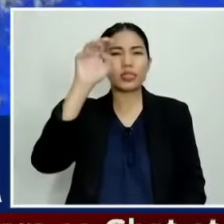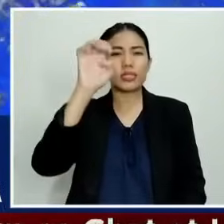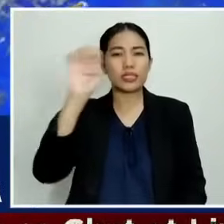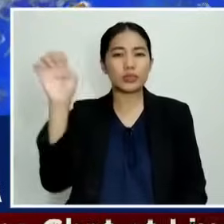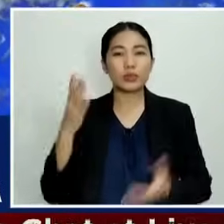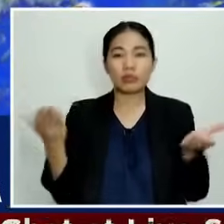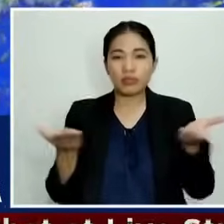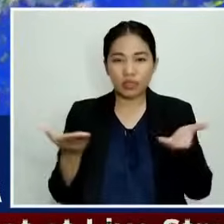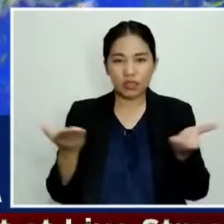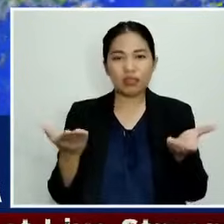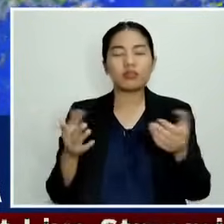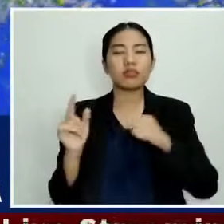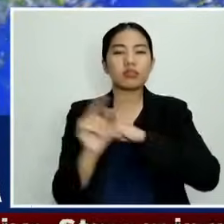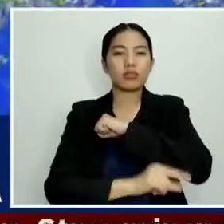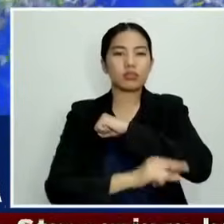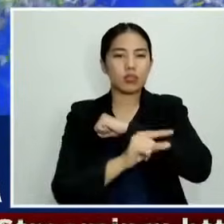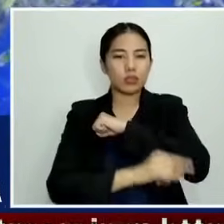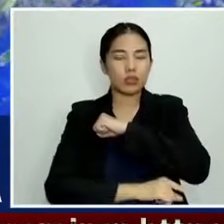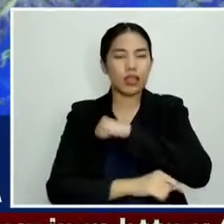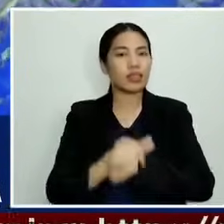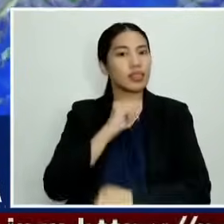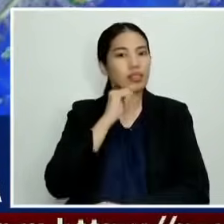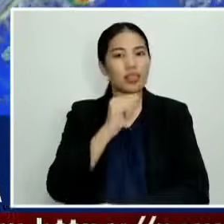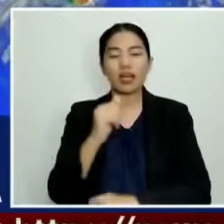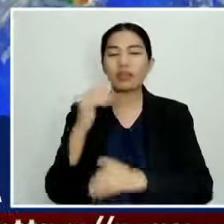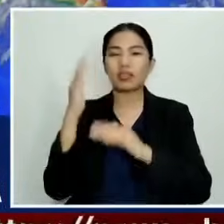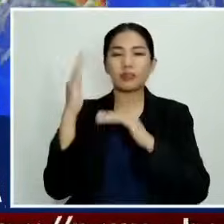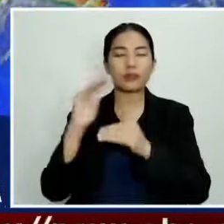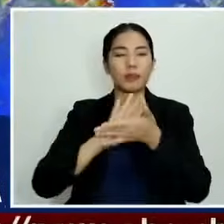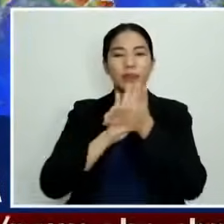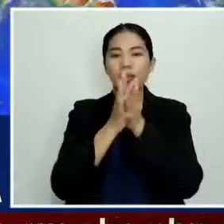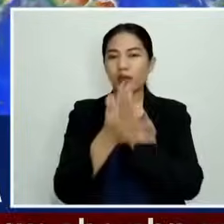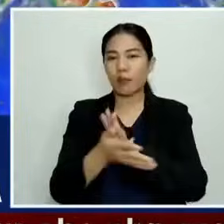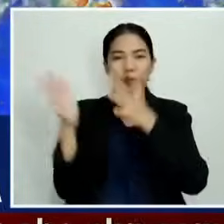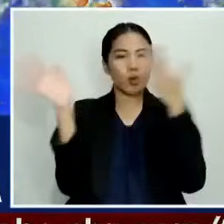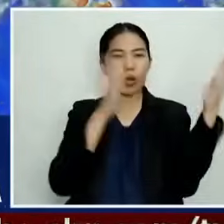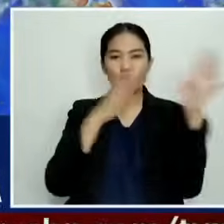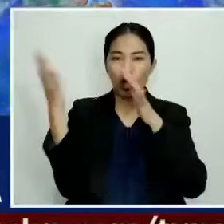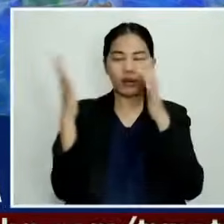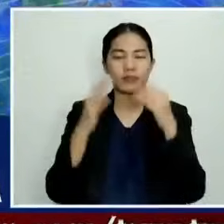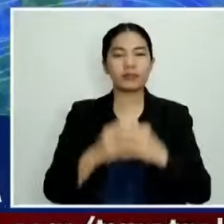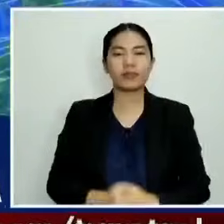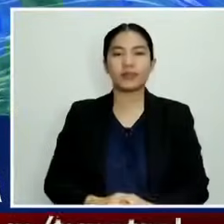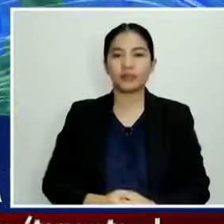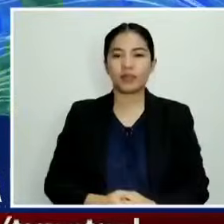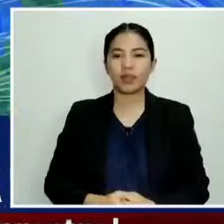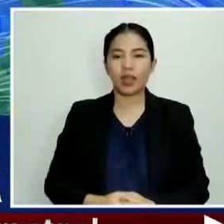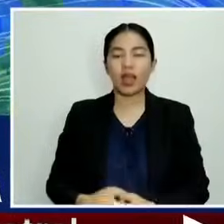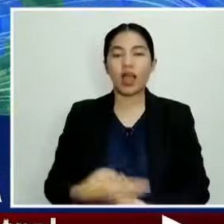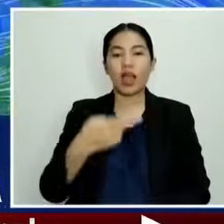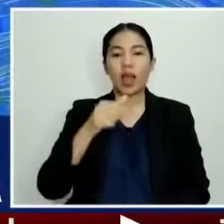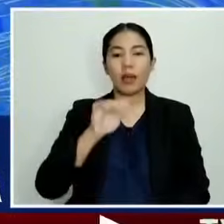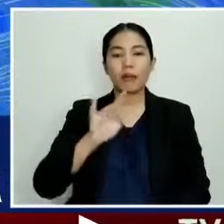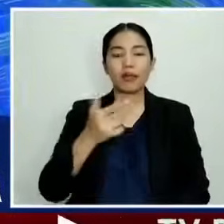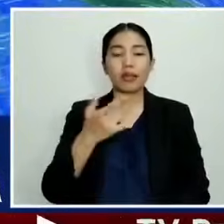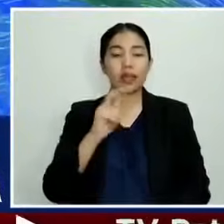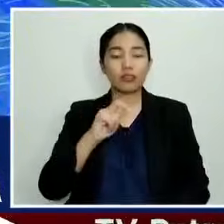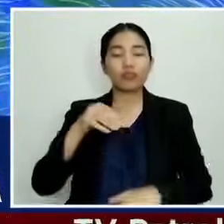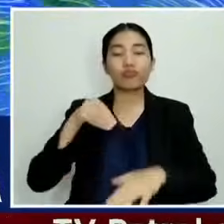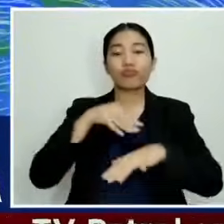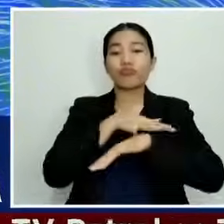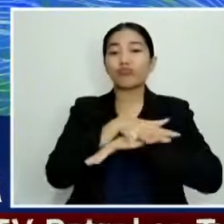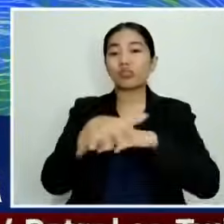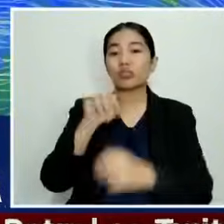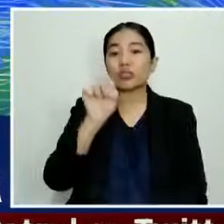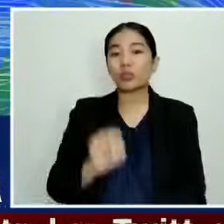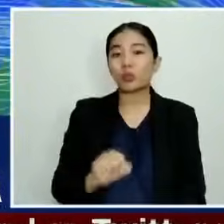PAGASA, hindi ito inaasahang magiging bagyo. Nakakaapekto naman ang habagat sa Southern Luzon, Visayas at